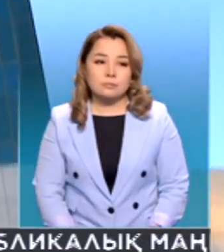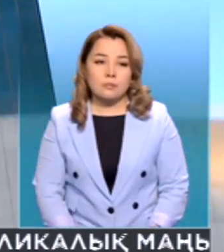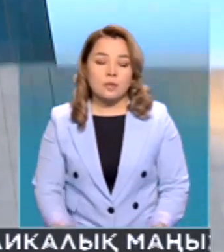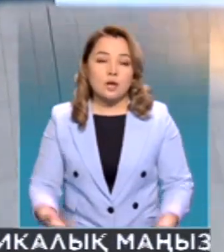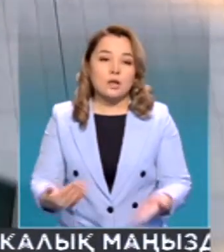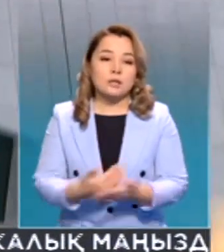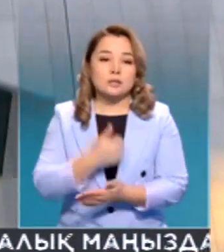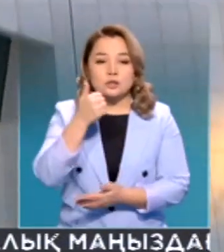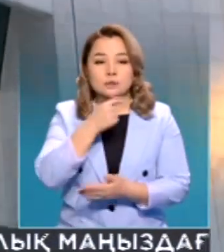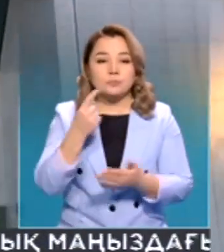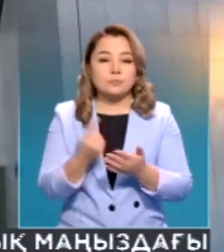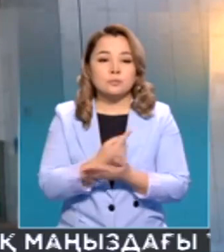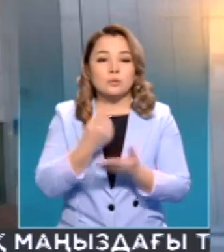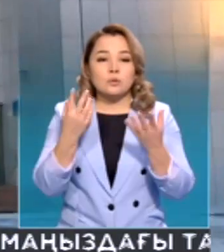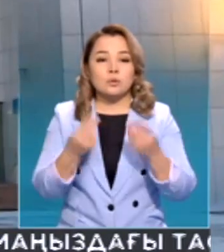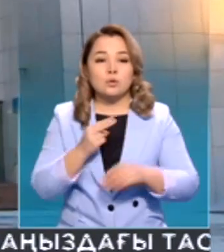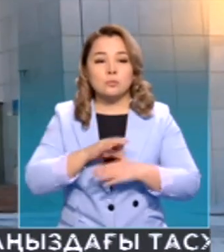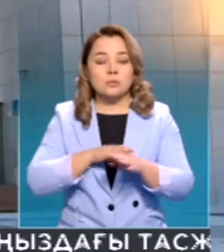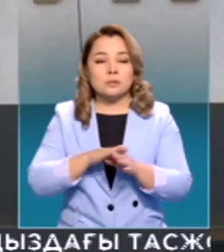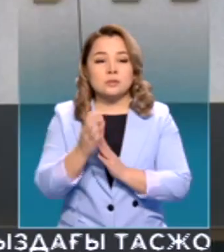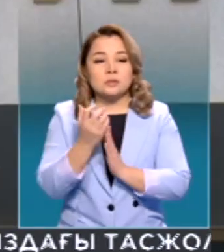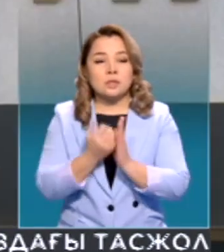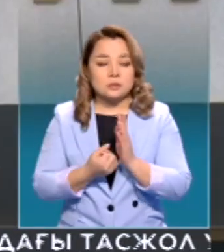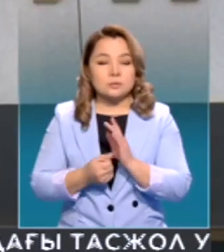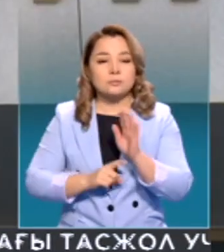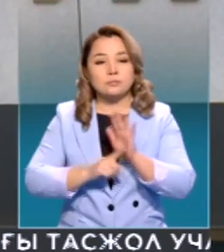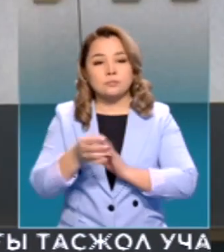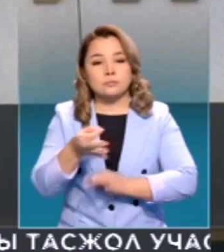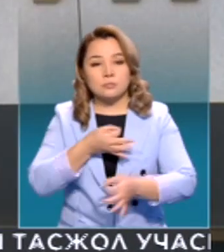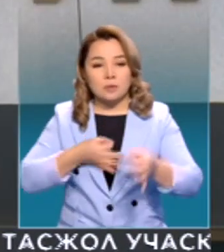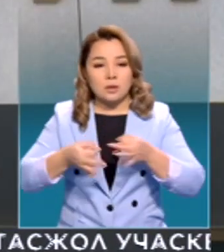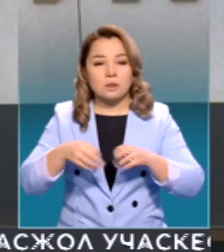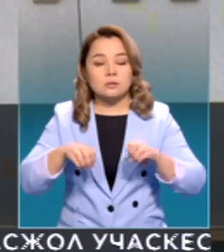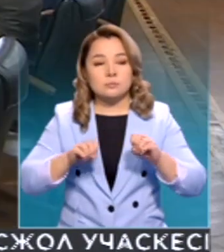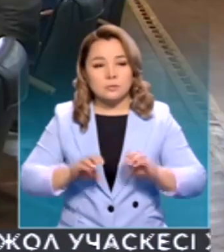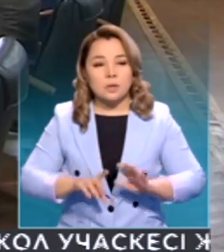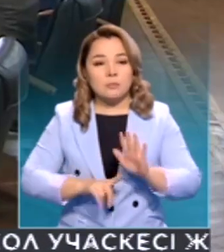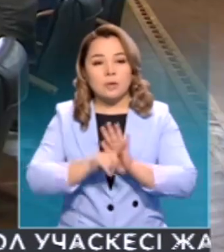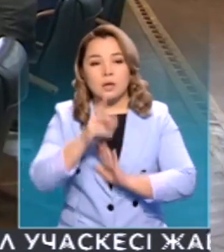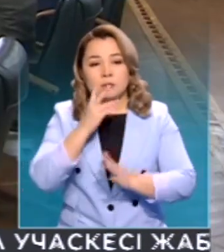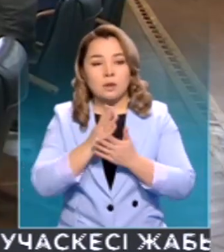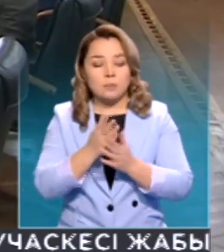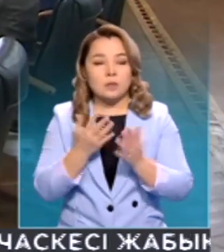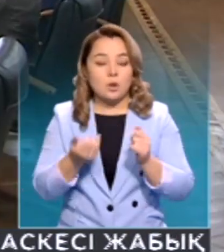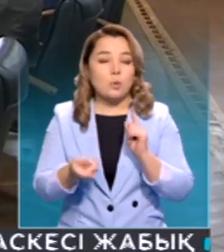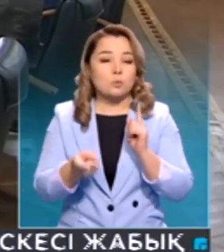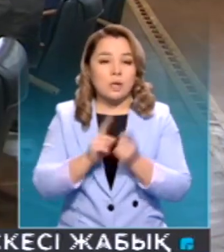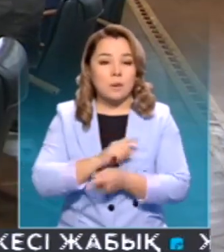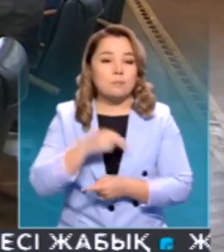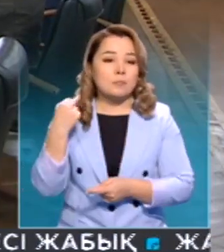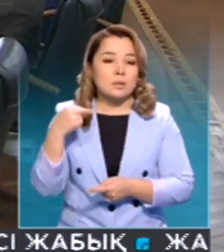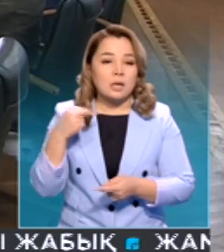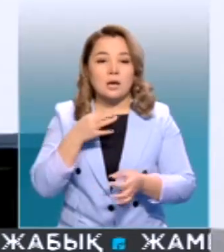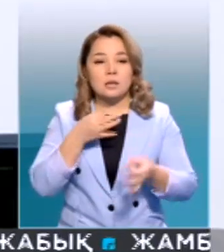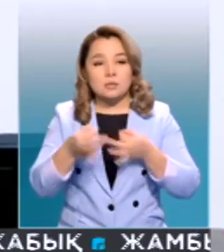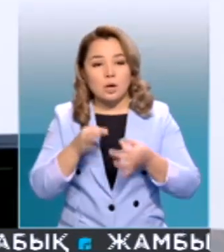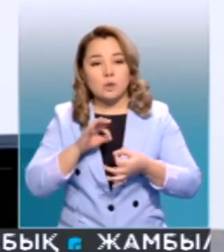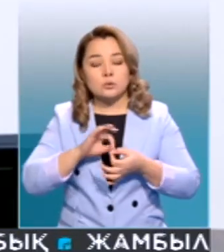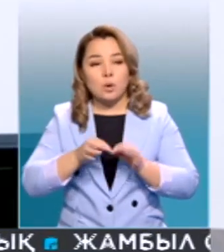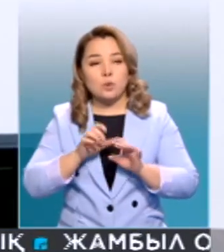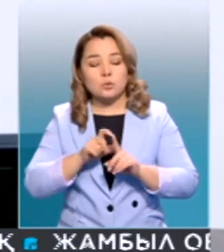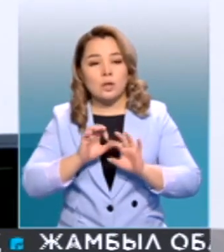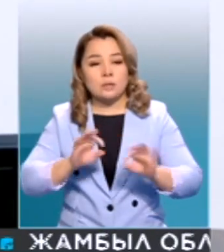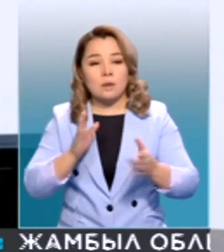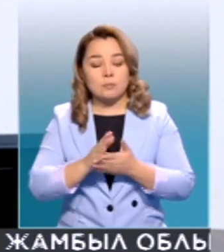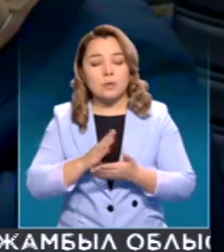Жаңа жылдың алғашқы жұмыс күні бірқатар кадрлық ауыс-түйіспен басталды. Үкіметте кадрлық өзгеріс жасайтынын президент Сенатта сөйлеген сөзінде айтқан.